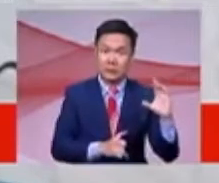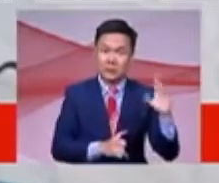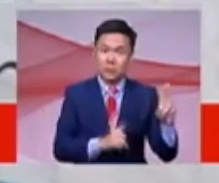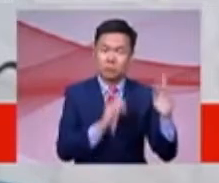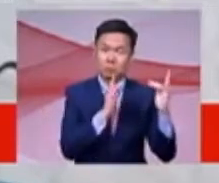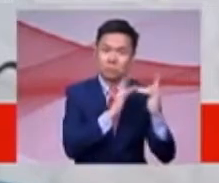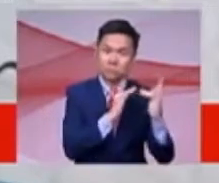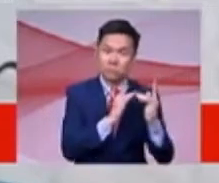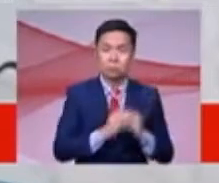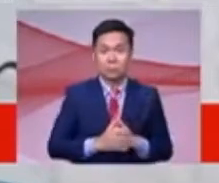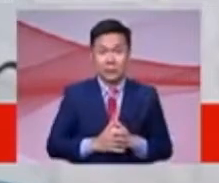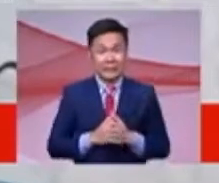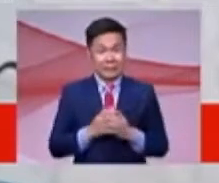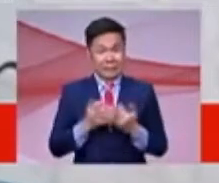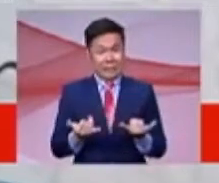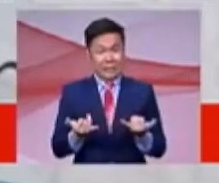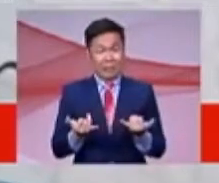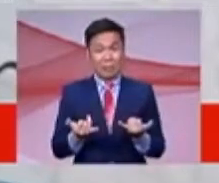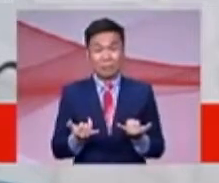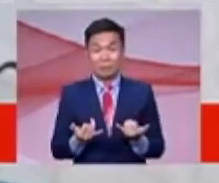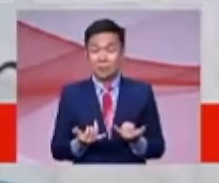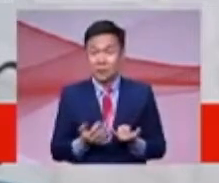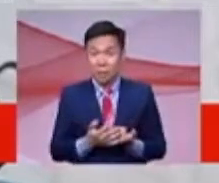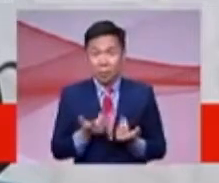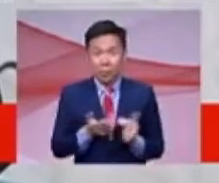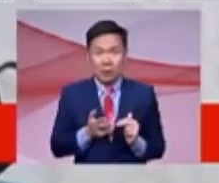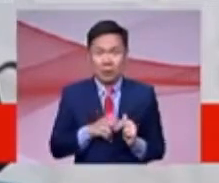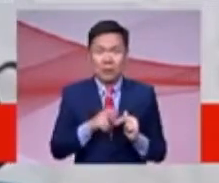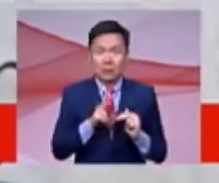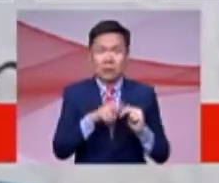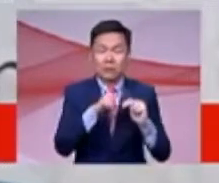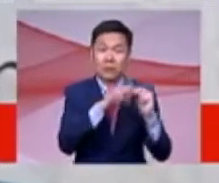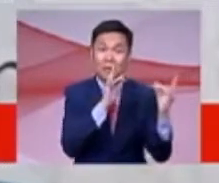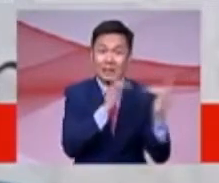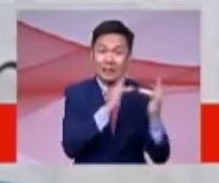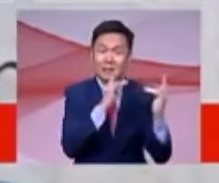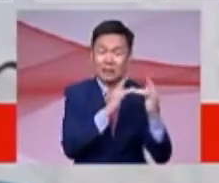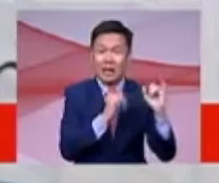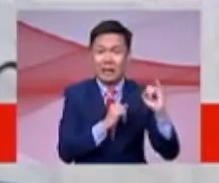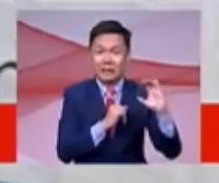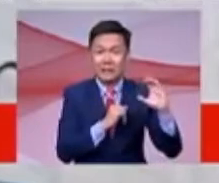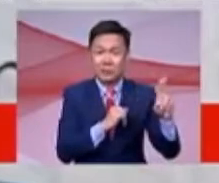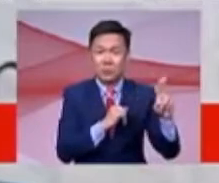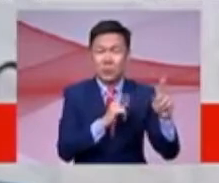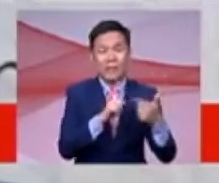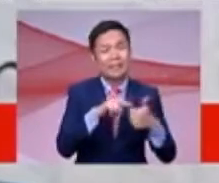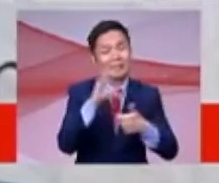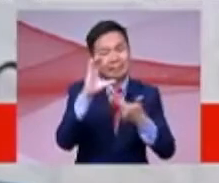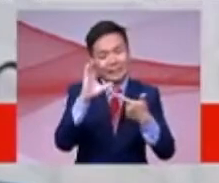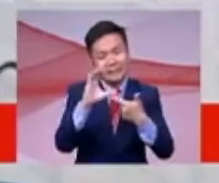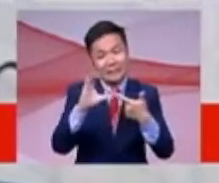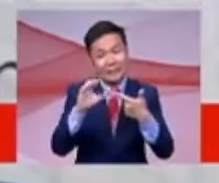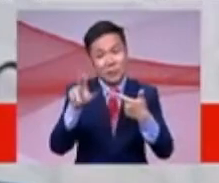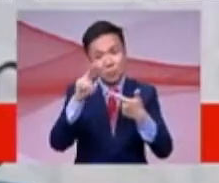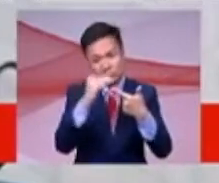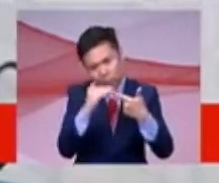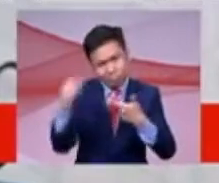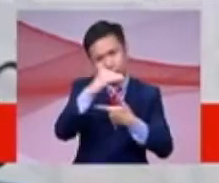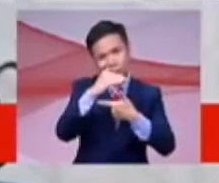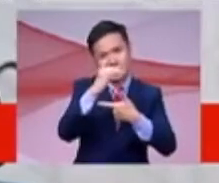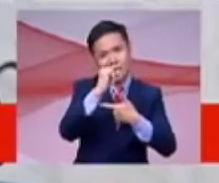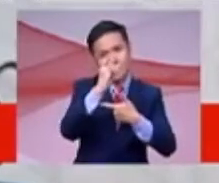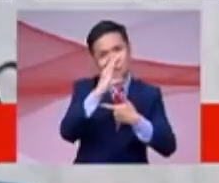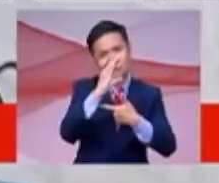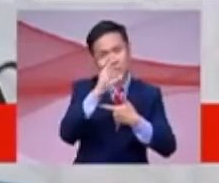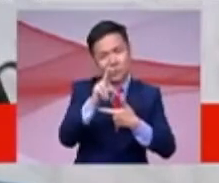kita menggunakan ataupun bertambahkan katil-katil ICU, contohnya CCU kita boleh gunakan,